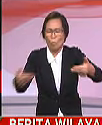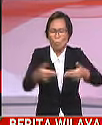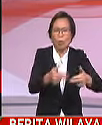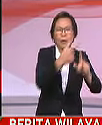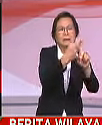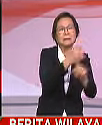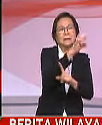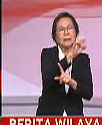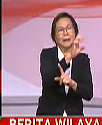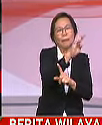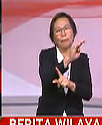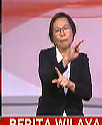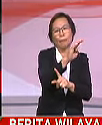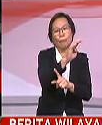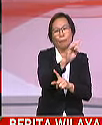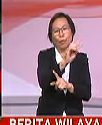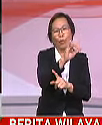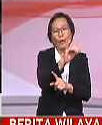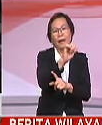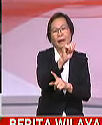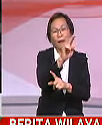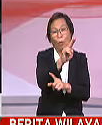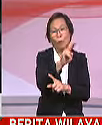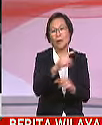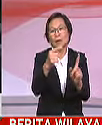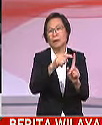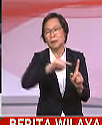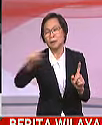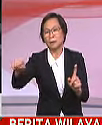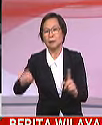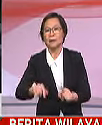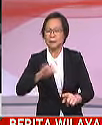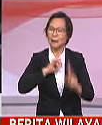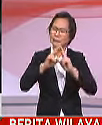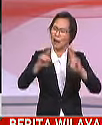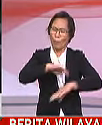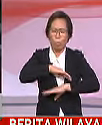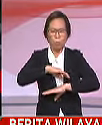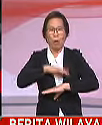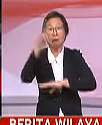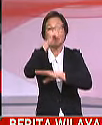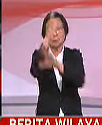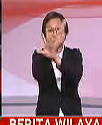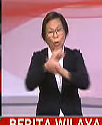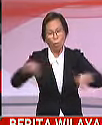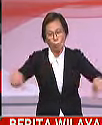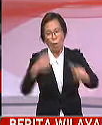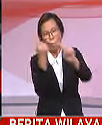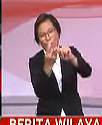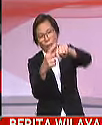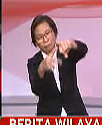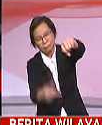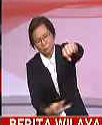Sibuyau hingga ke Meludam. Saya mengingat puas hatilah itu kerajaan Sarawak ada buat itu jambatan